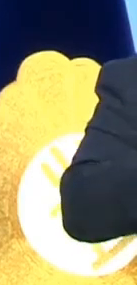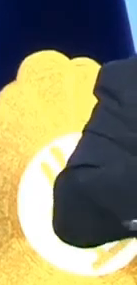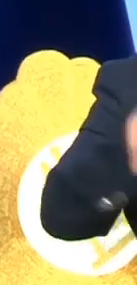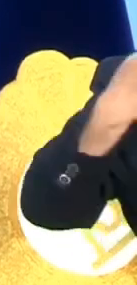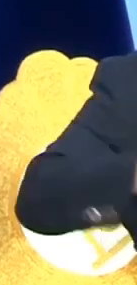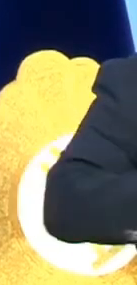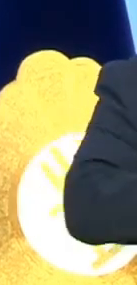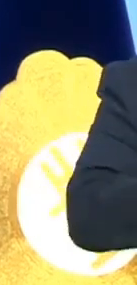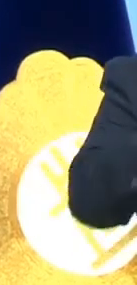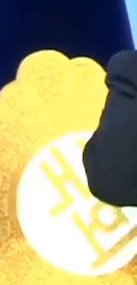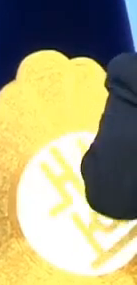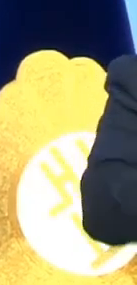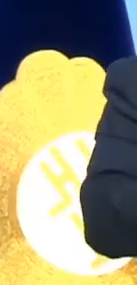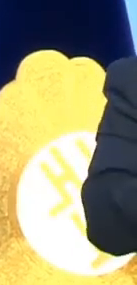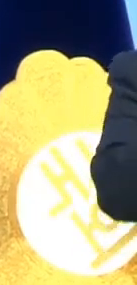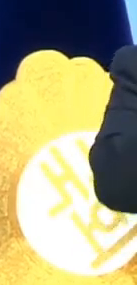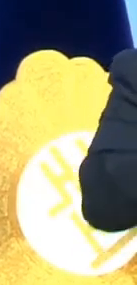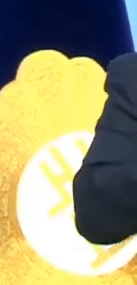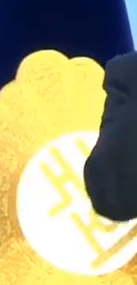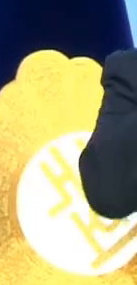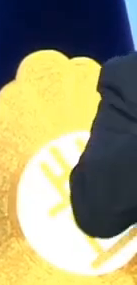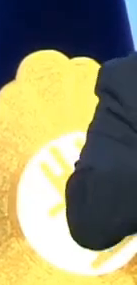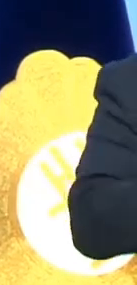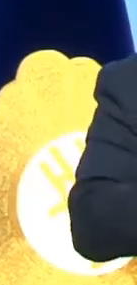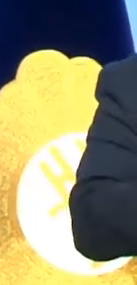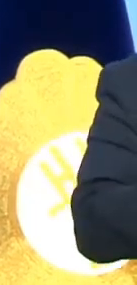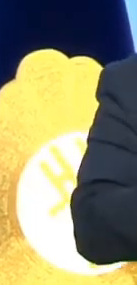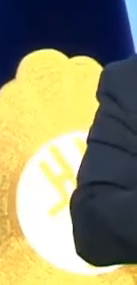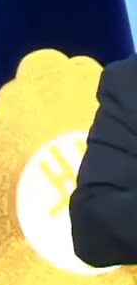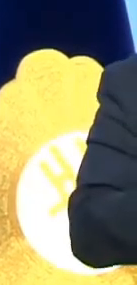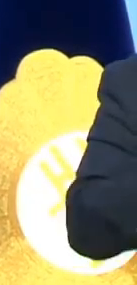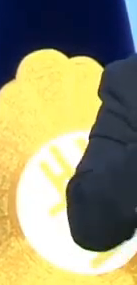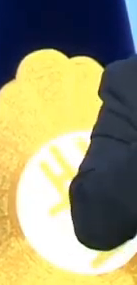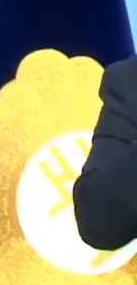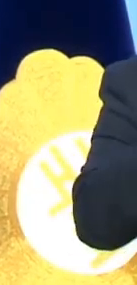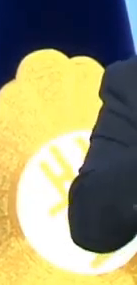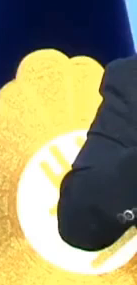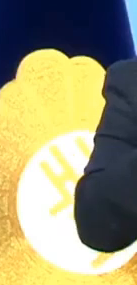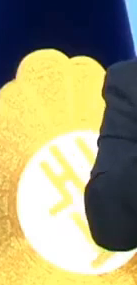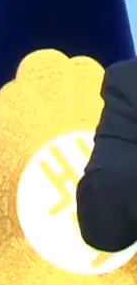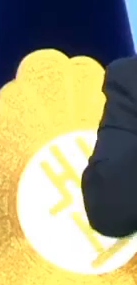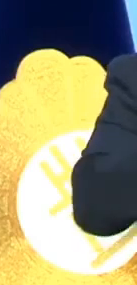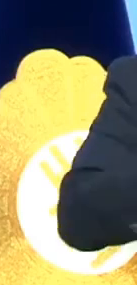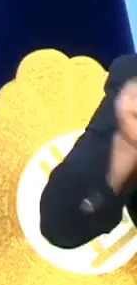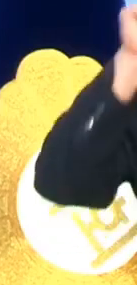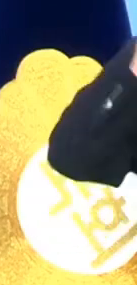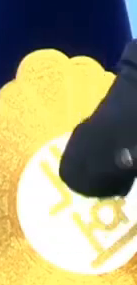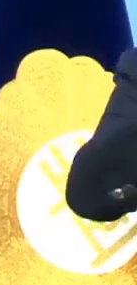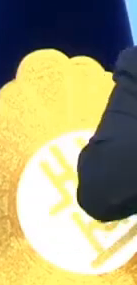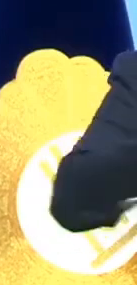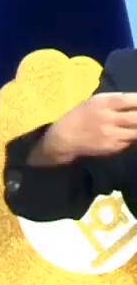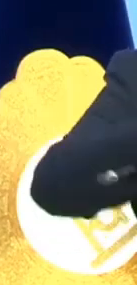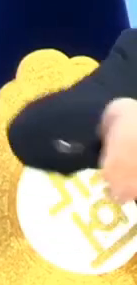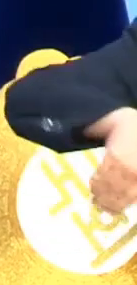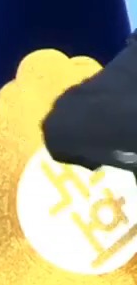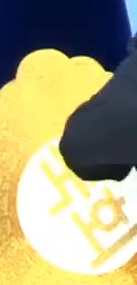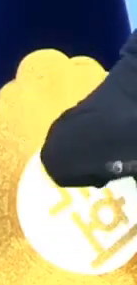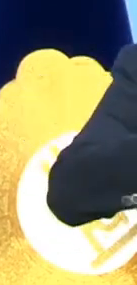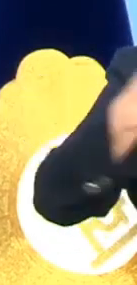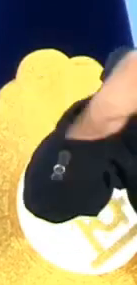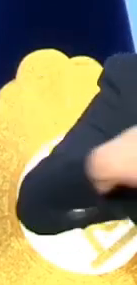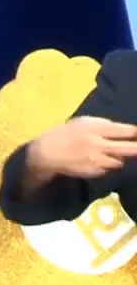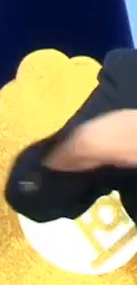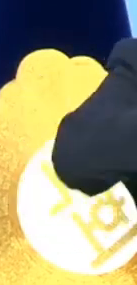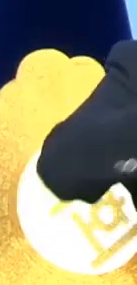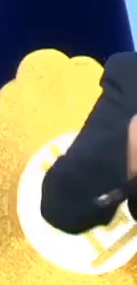이동성 지향 법을 검토하여 플랫폼 중심의 운송 사업 등 새로운 교통 환경에 대응하기 위한 프랑스의 교통 정책 변화를